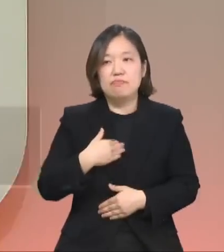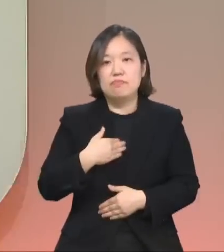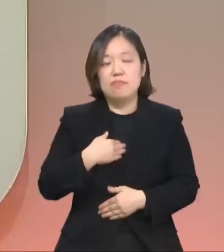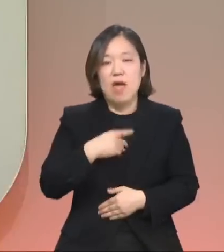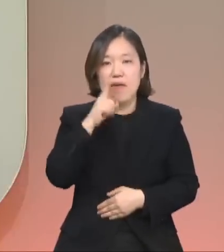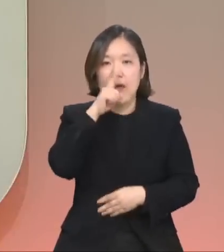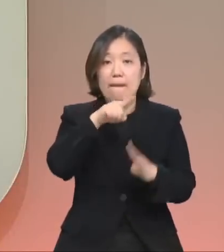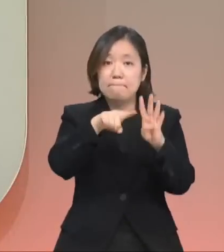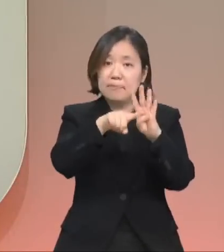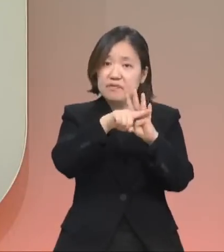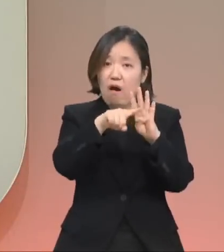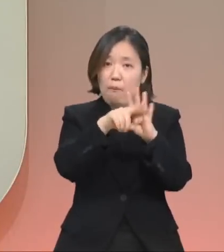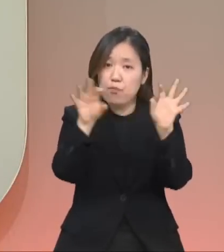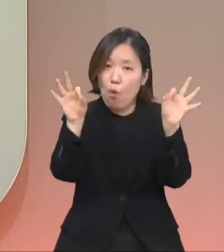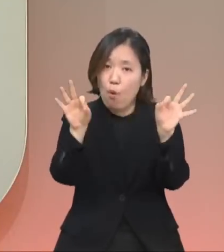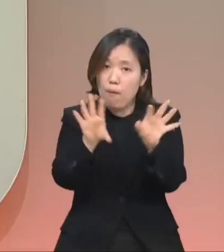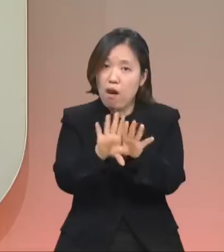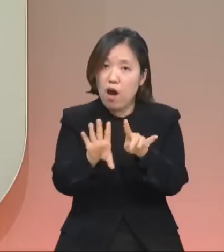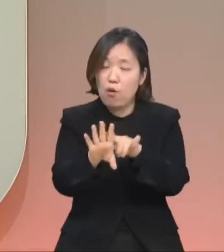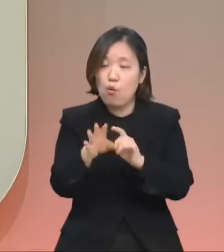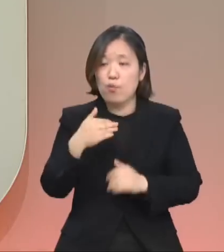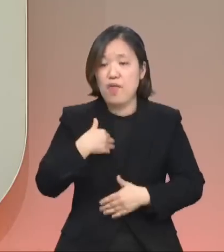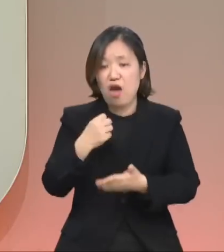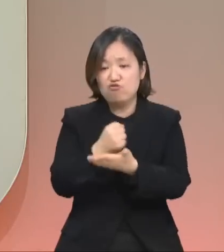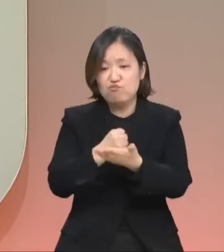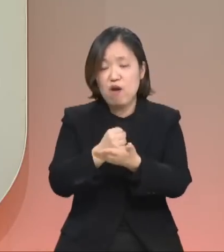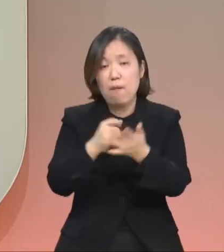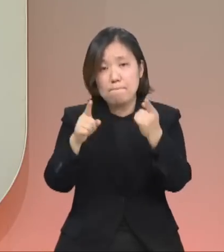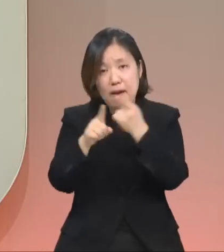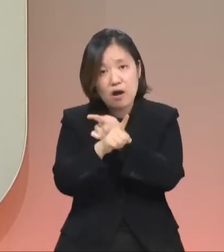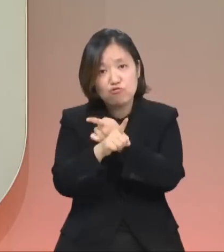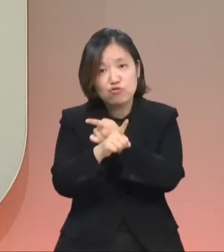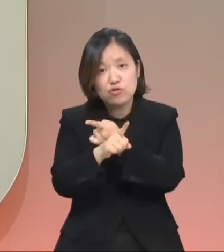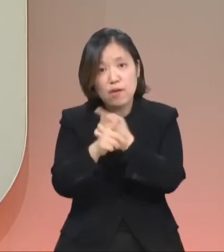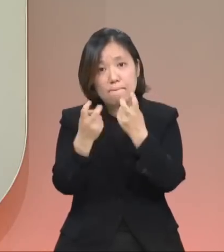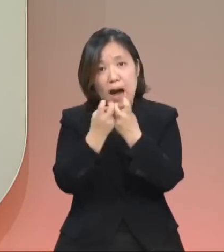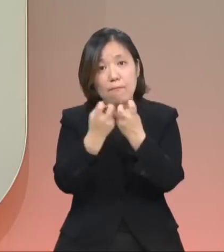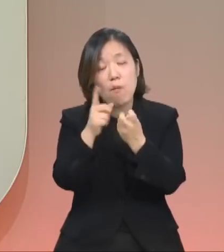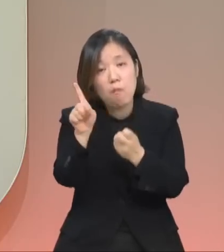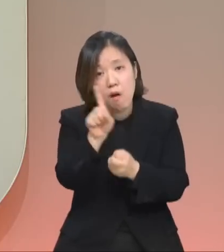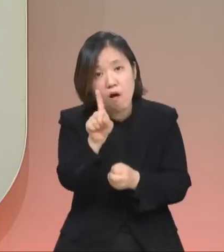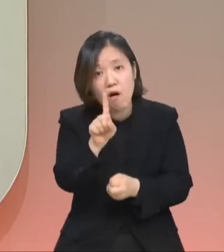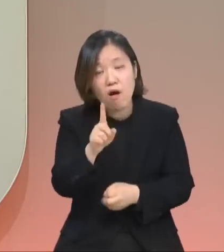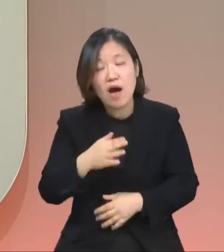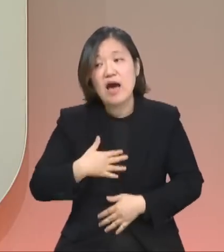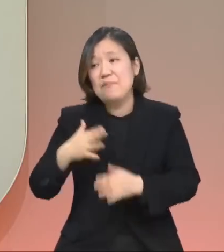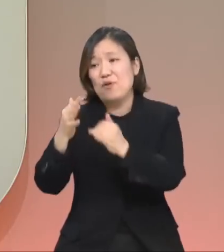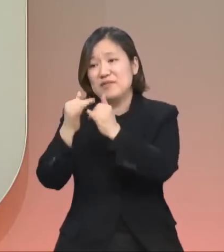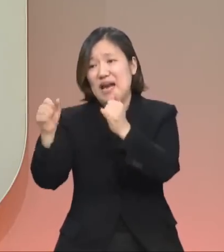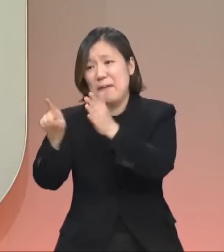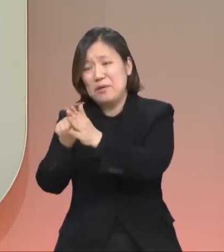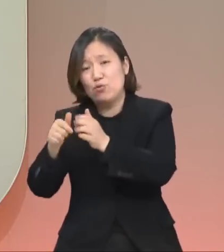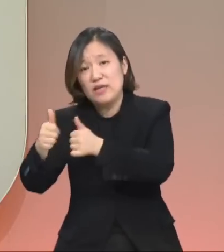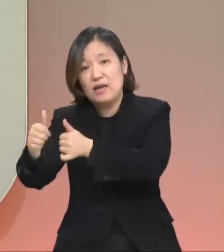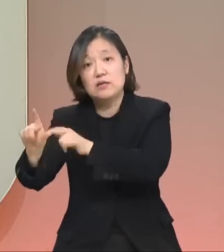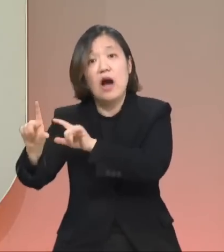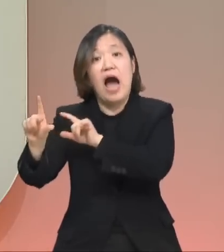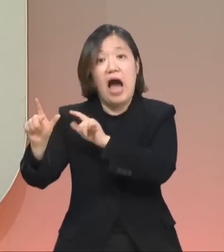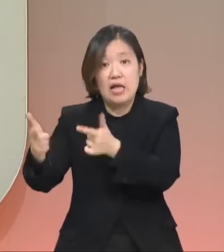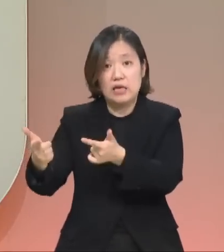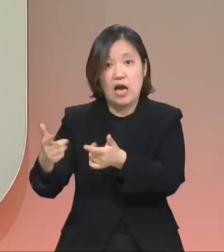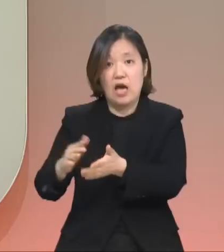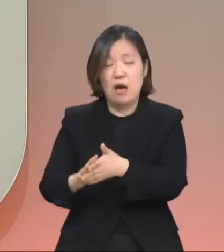가장 최고의 방법은 누군가에게 의지하는게 아니라 사람에게 의지하는게 아니라 혹은 제사나